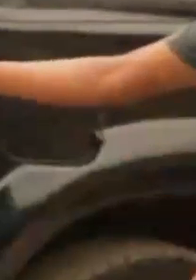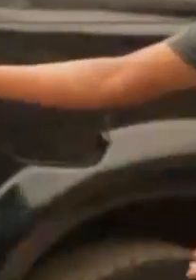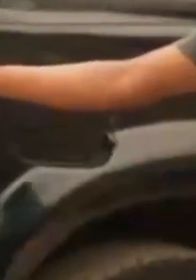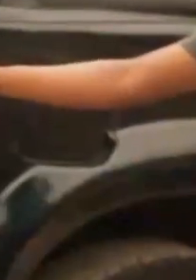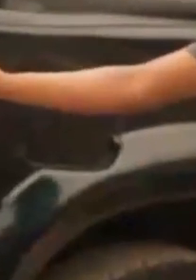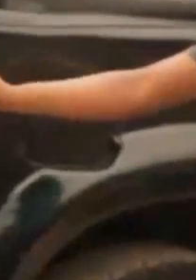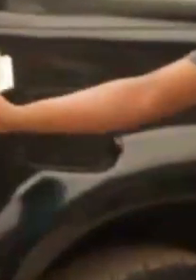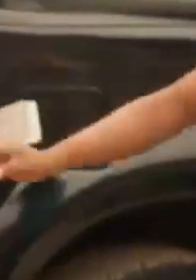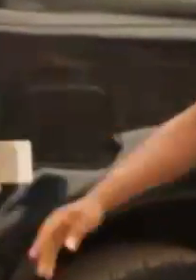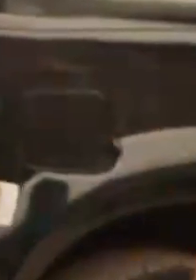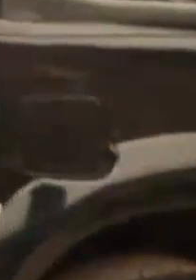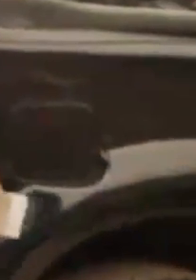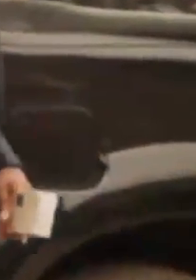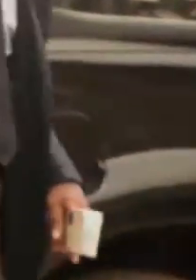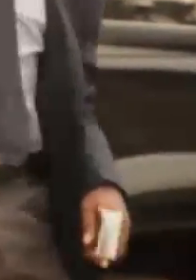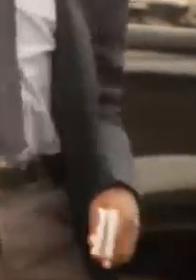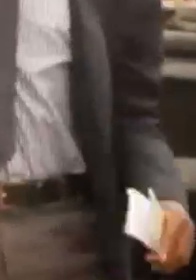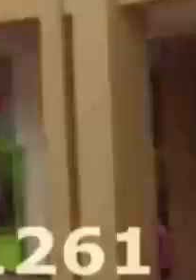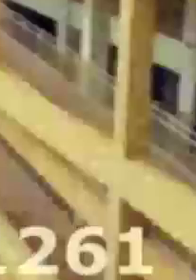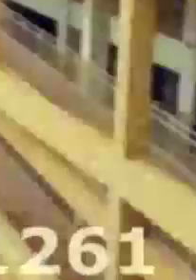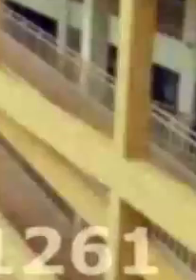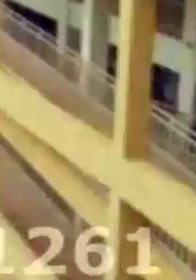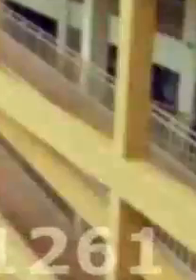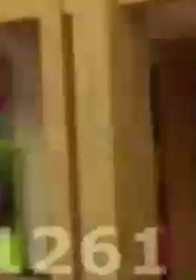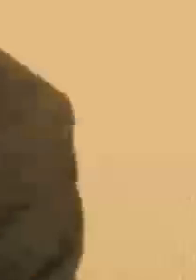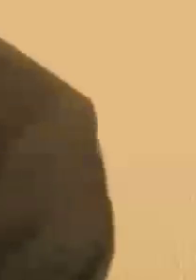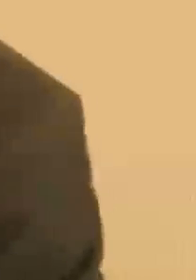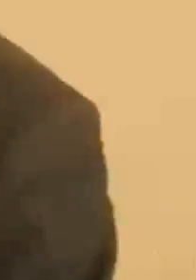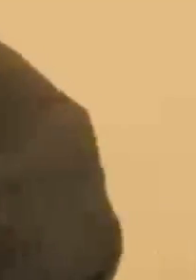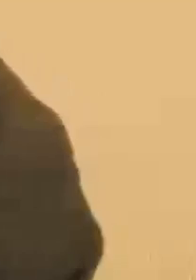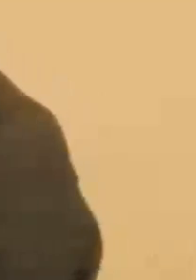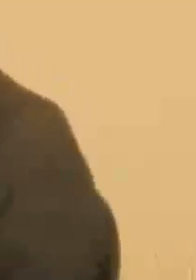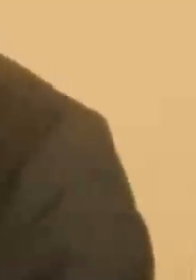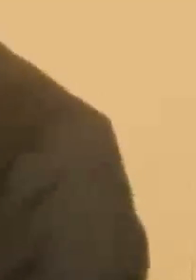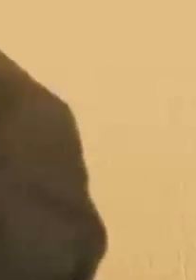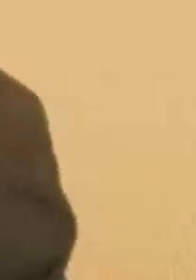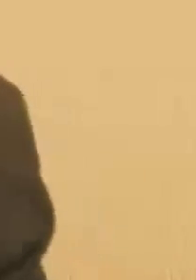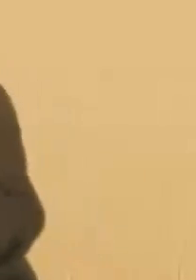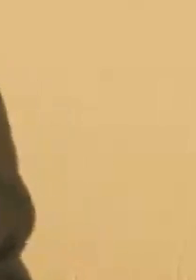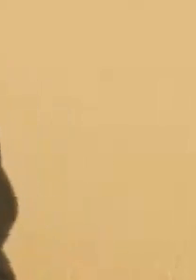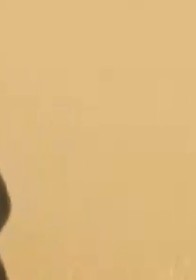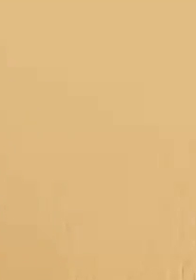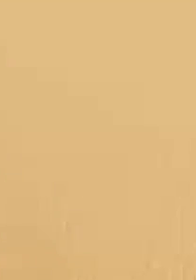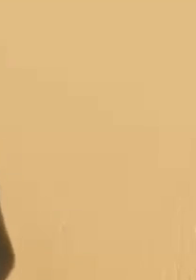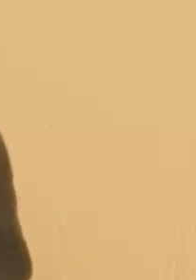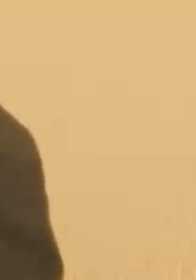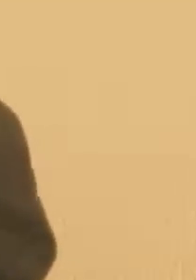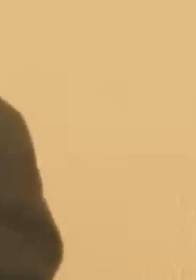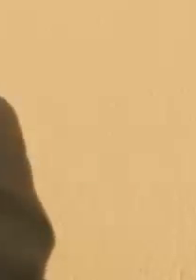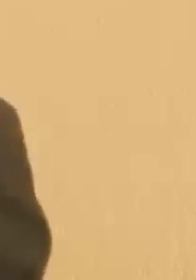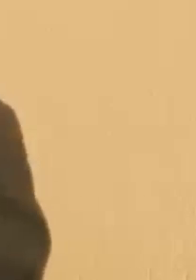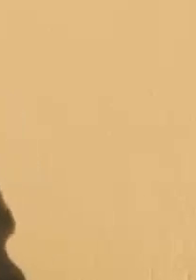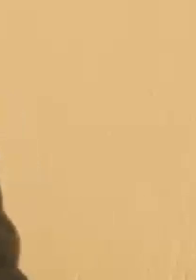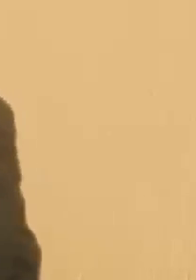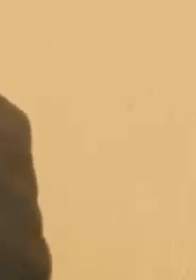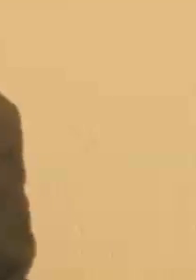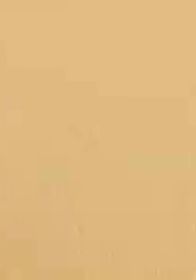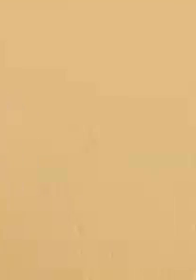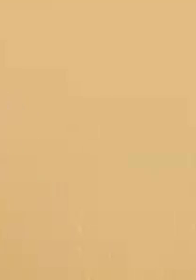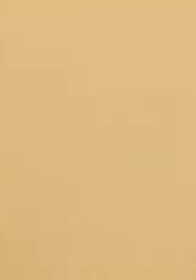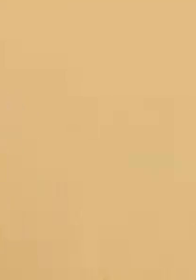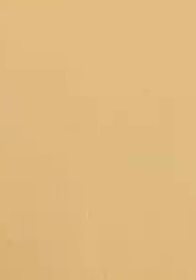nyubako nshyashya y'impunda mahoro Modern Market aharebana na Iwasa. Bakane bakane makane ko yose yose yose kabisa. Kosora ni ya